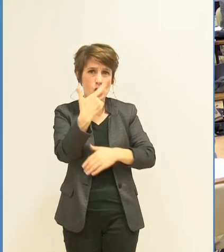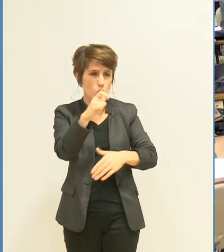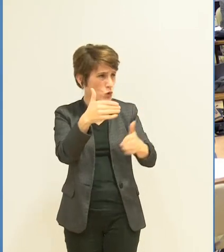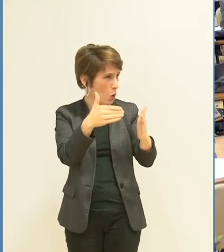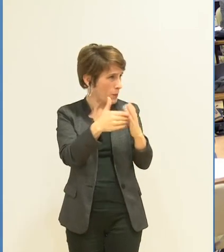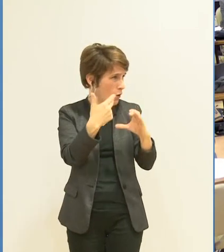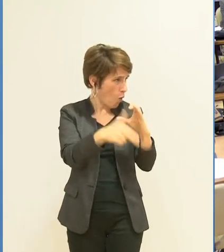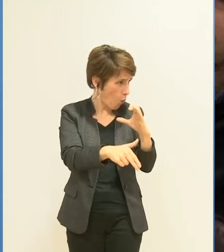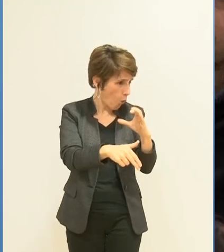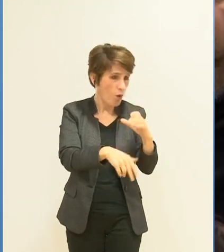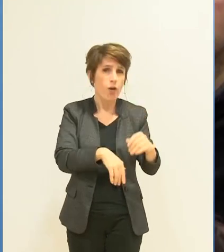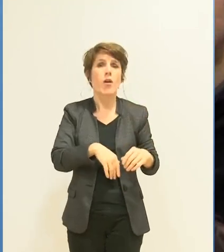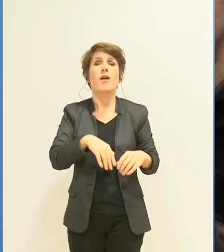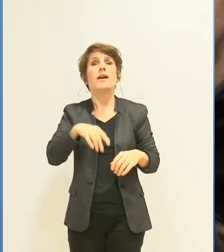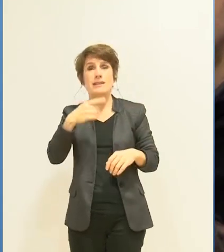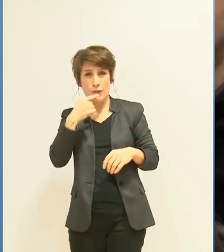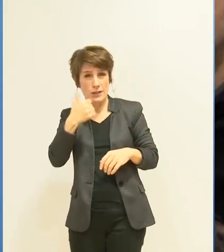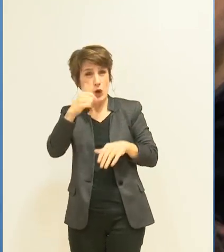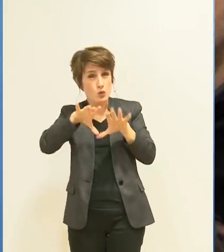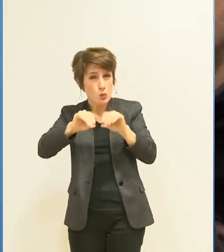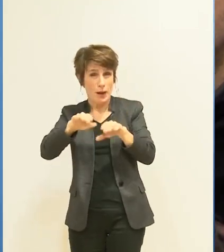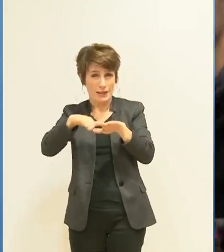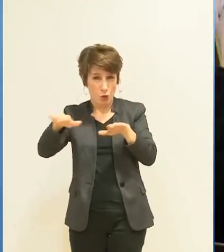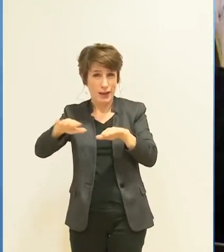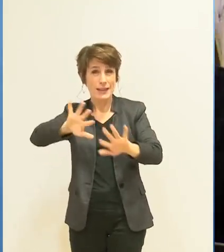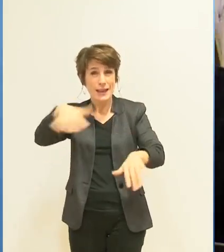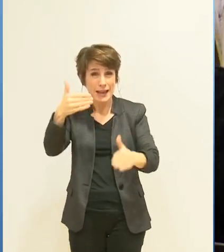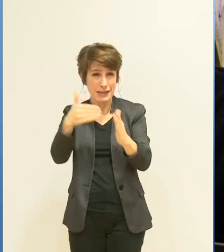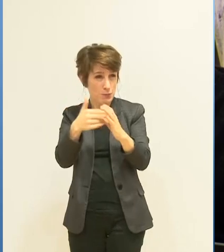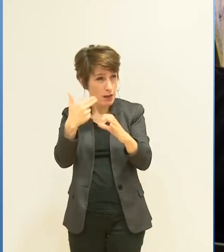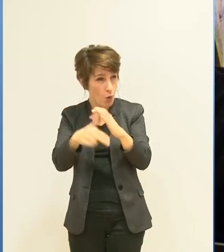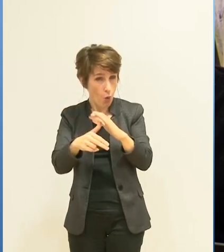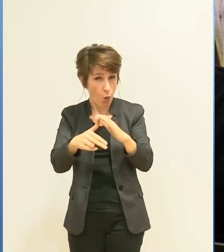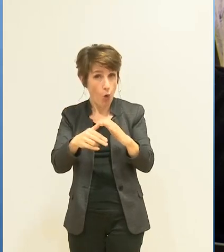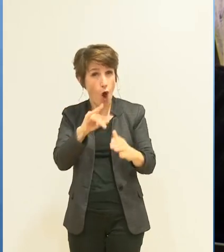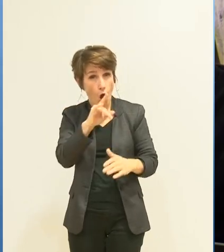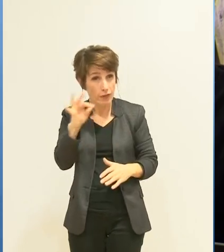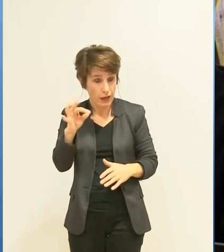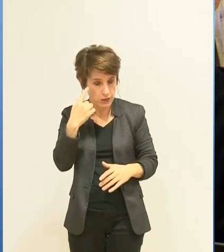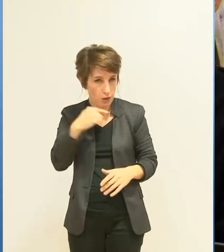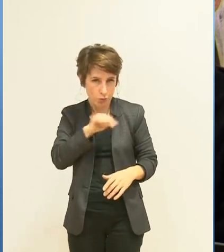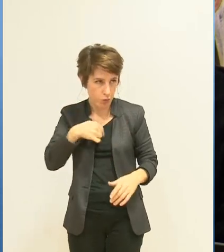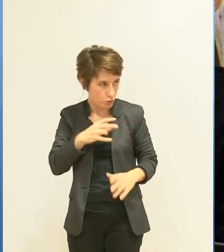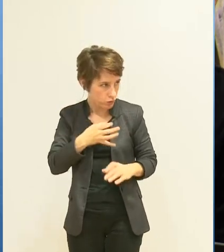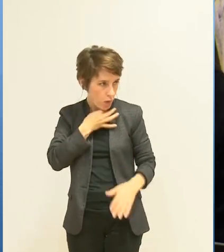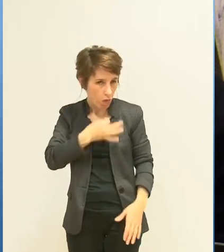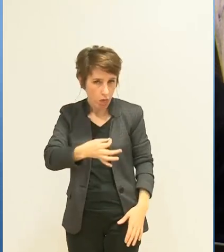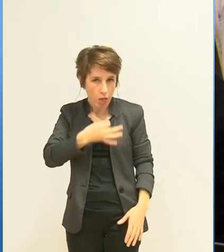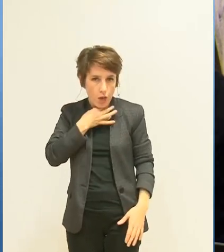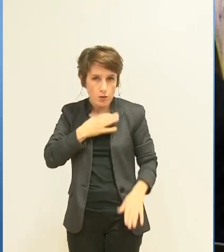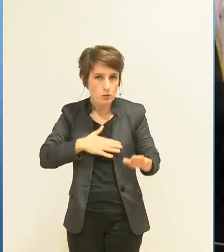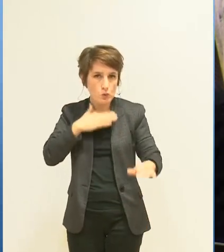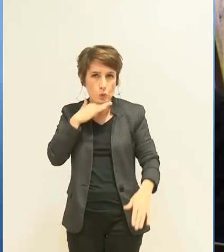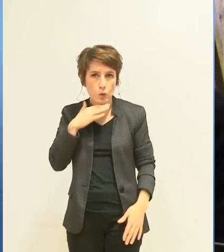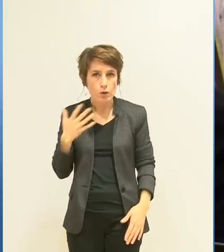quinze mille euros la place de parking hors taxes bon c'est toujours exorbitant pour nous donc